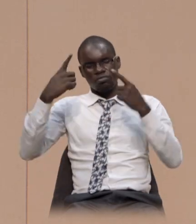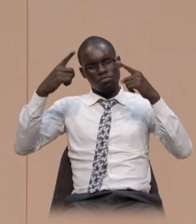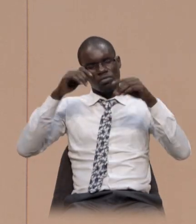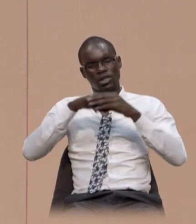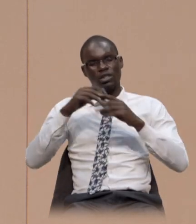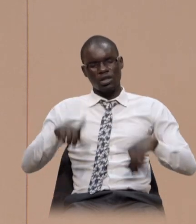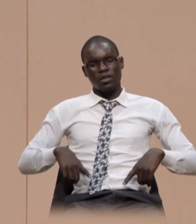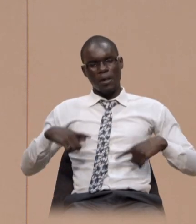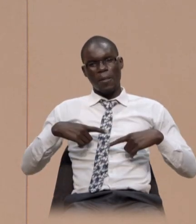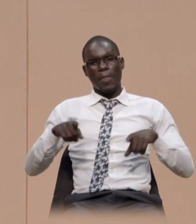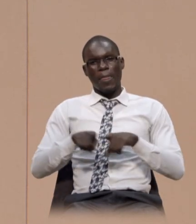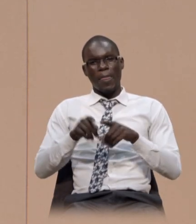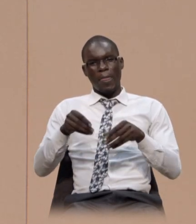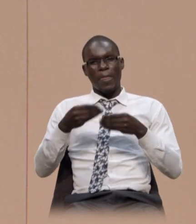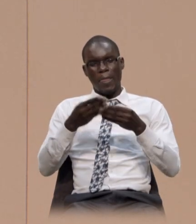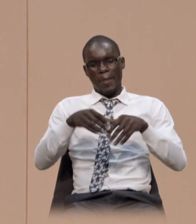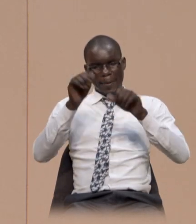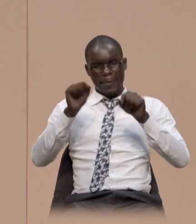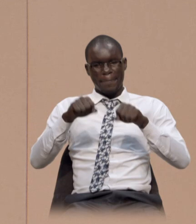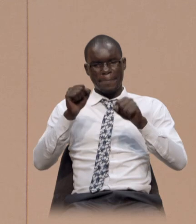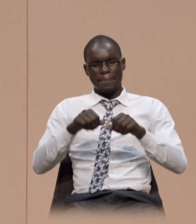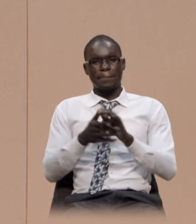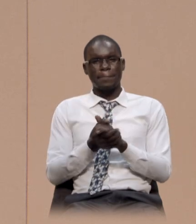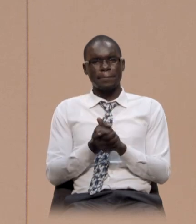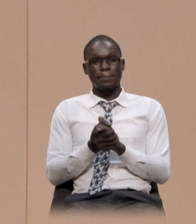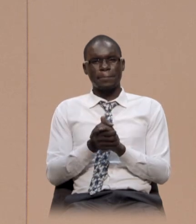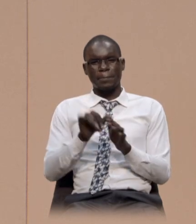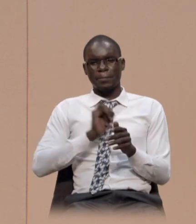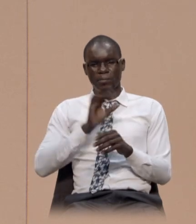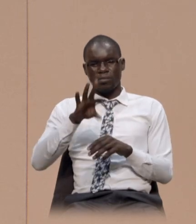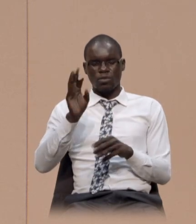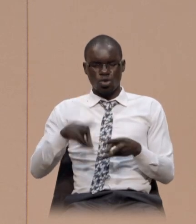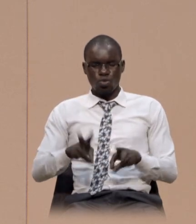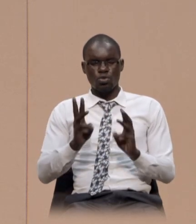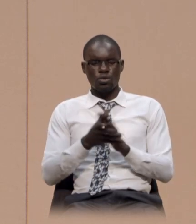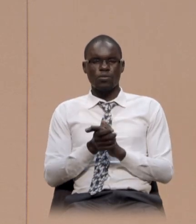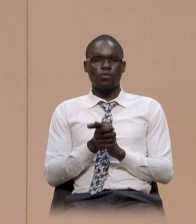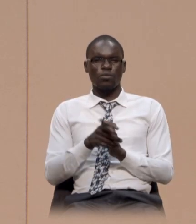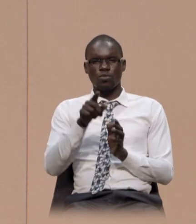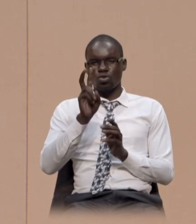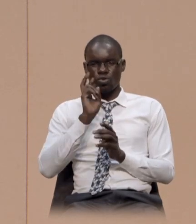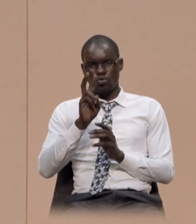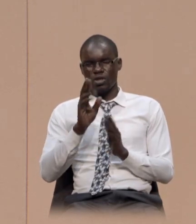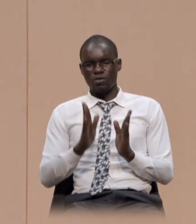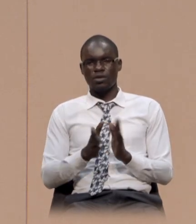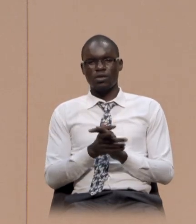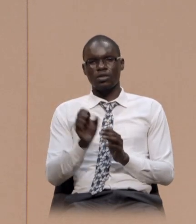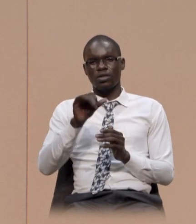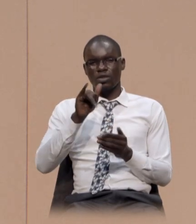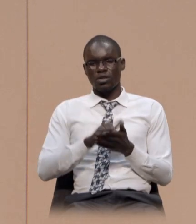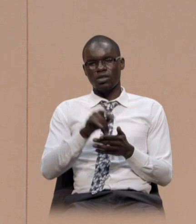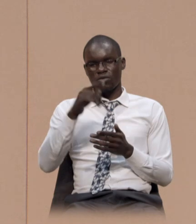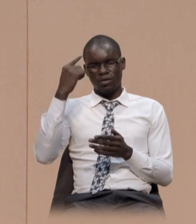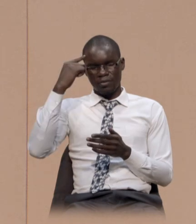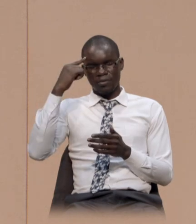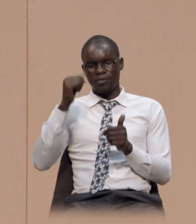hiyo ndiyo itakupatia uwezo. Nimechukua nafasi huu, wewe mtazamaji, ili kwamba